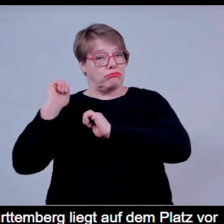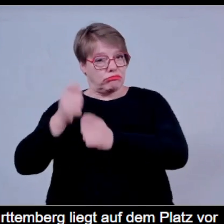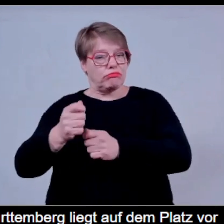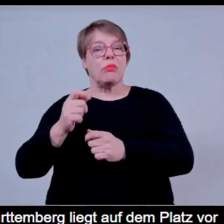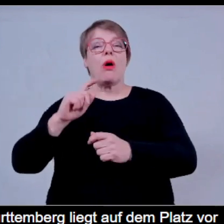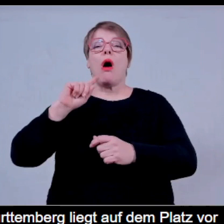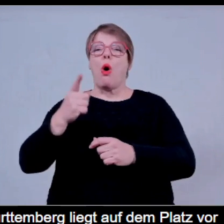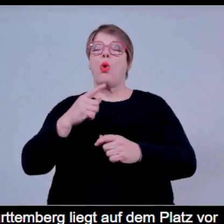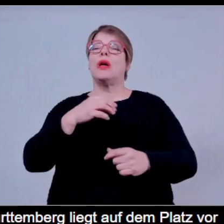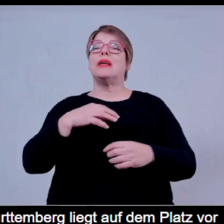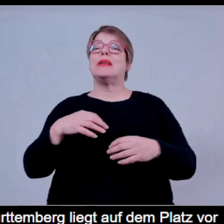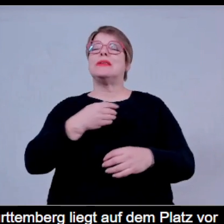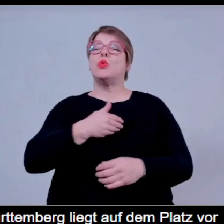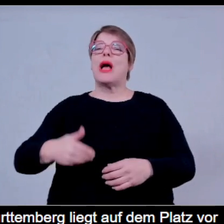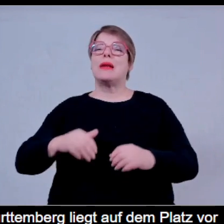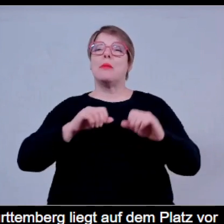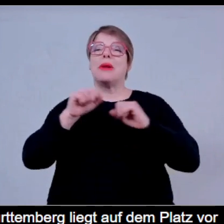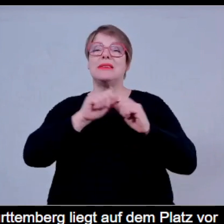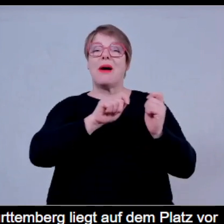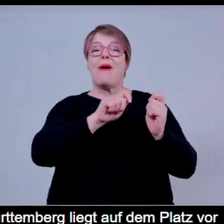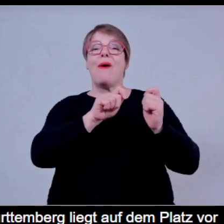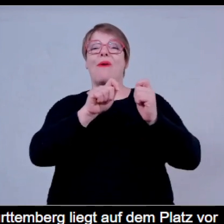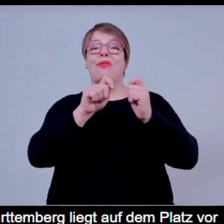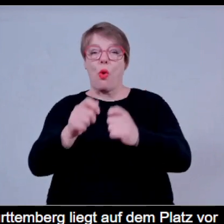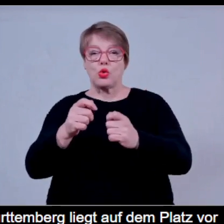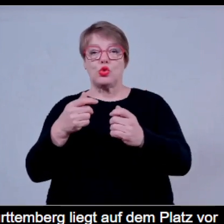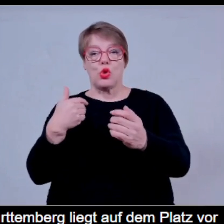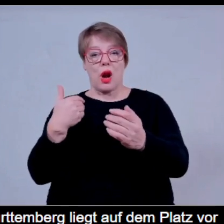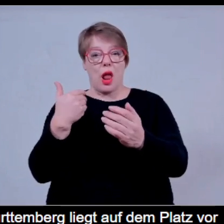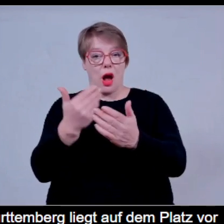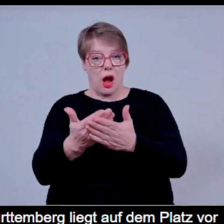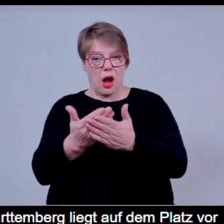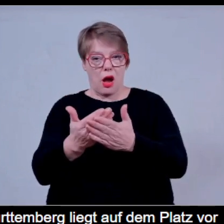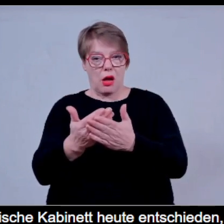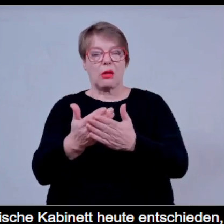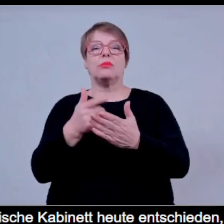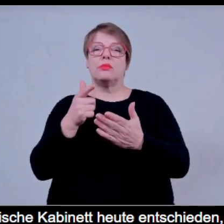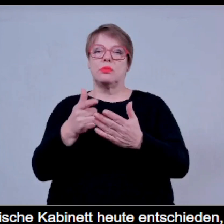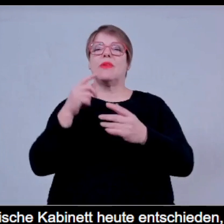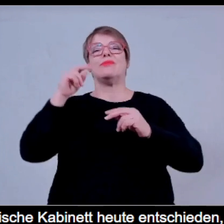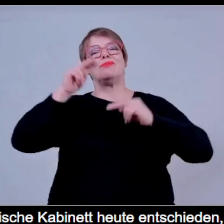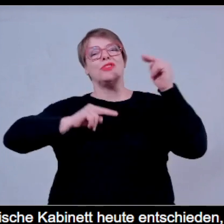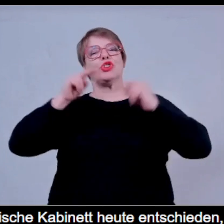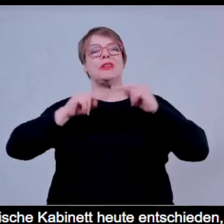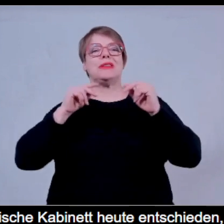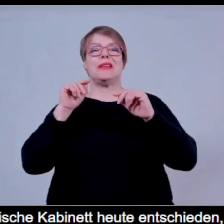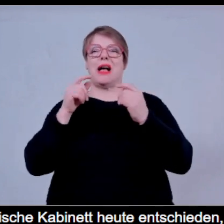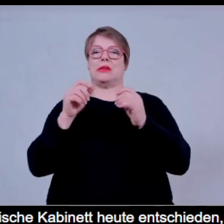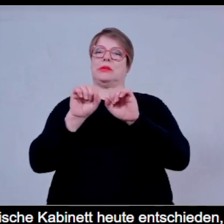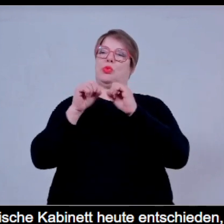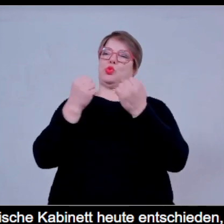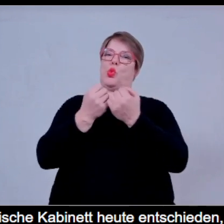Gesamtabwägung stattfinden, die in dieser Lage der Pandemie zu dem Ergebnis führt, dass eben die